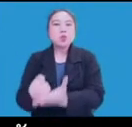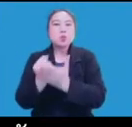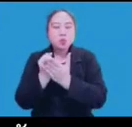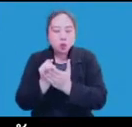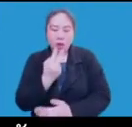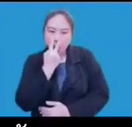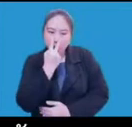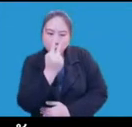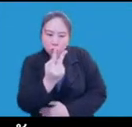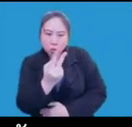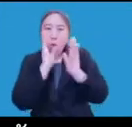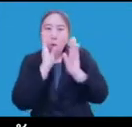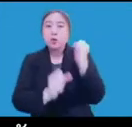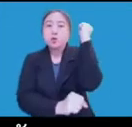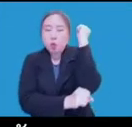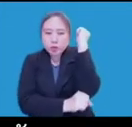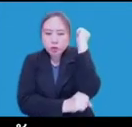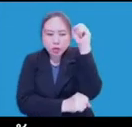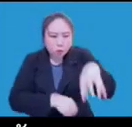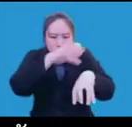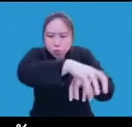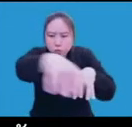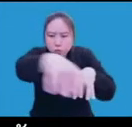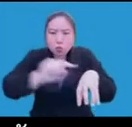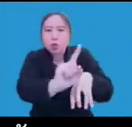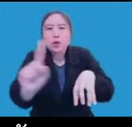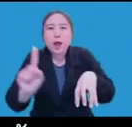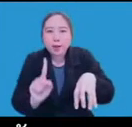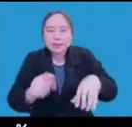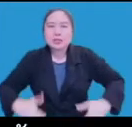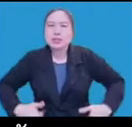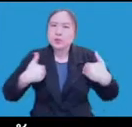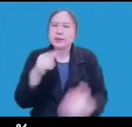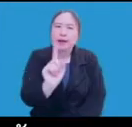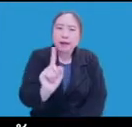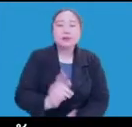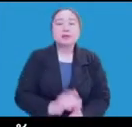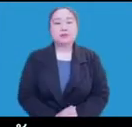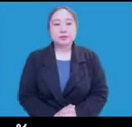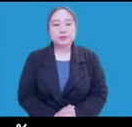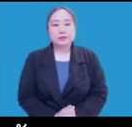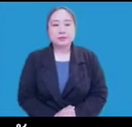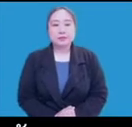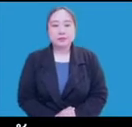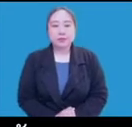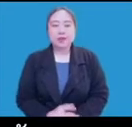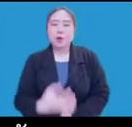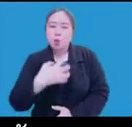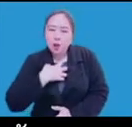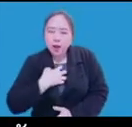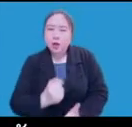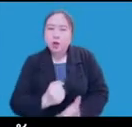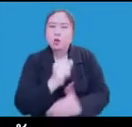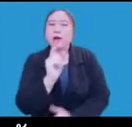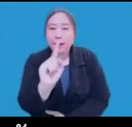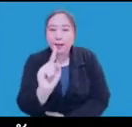การที่ชี้เป้าว่าคนจนอยู่ที่ไหนนะครับคนจนเป็นอย่างไรนะครับมีต้องการอะไร